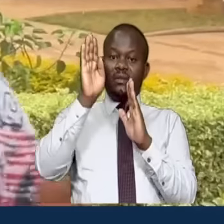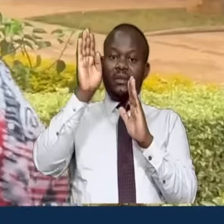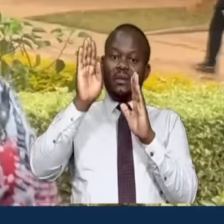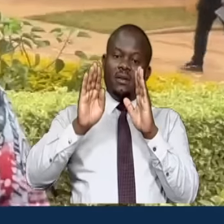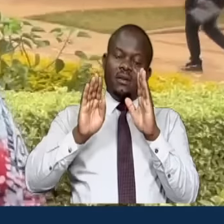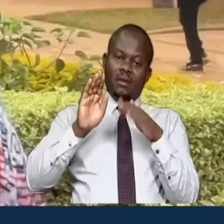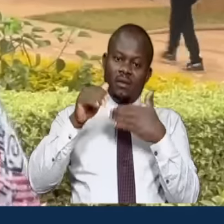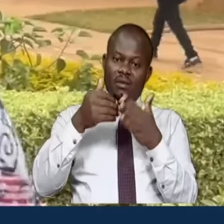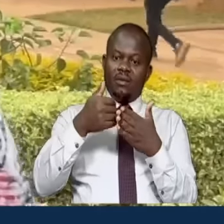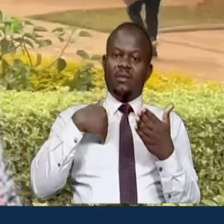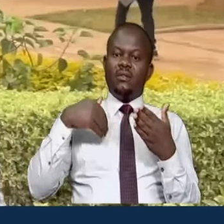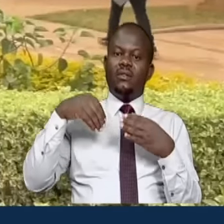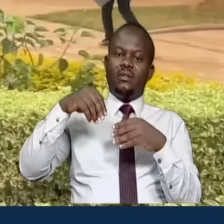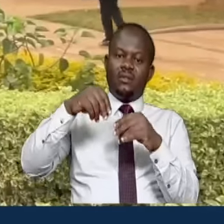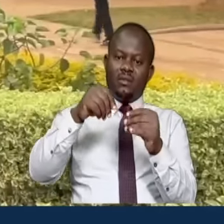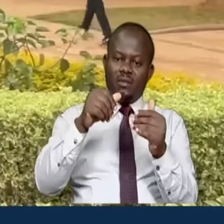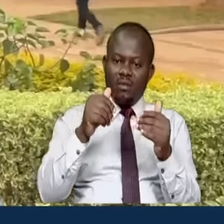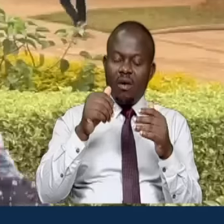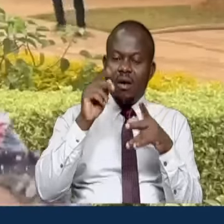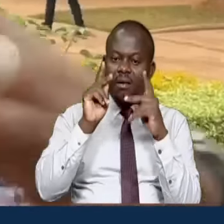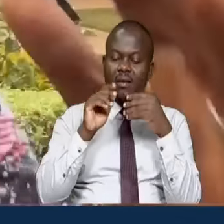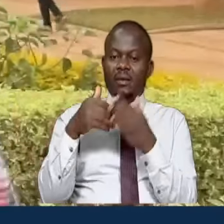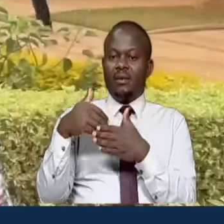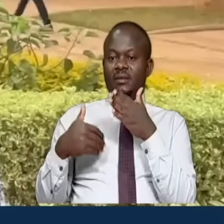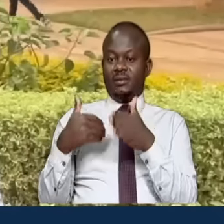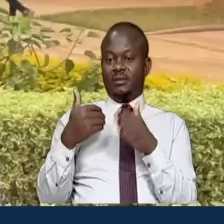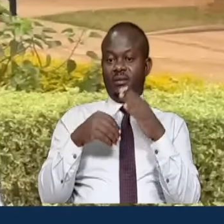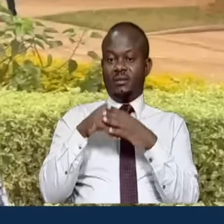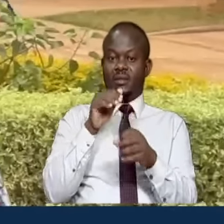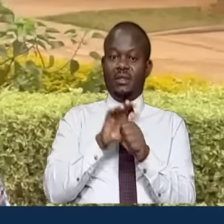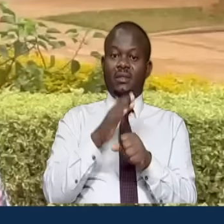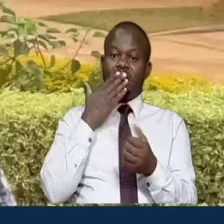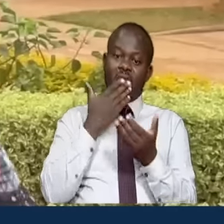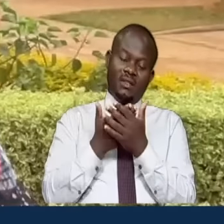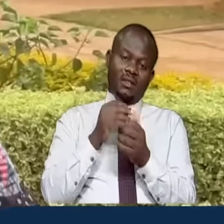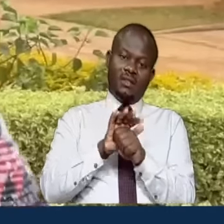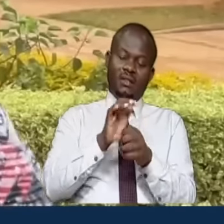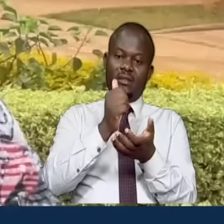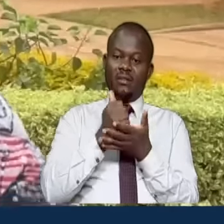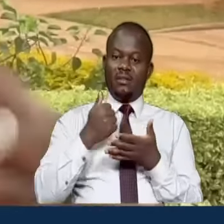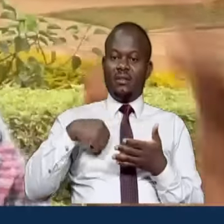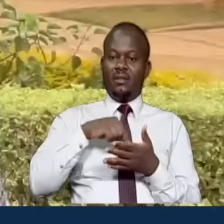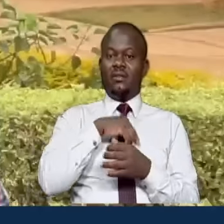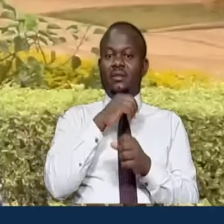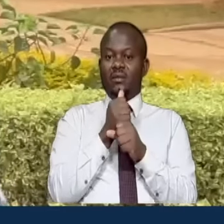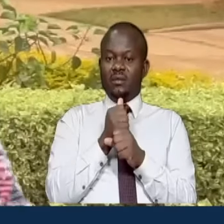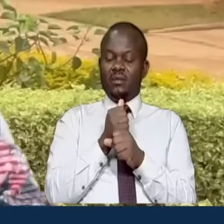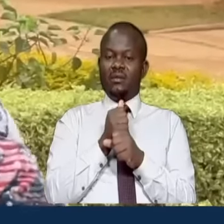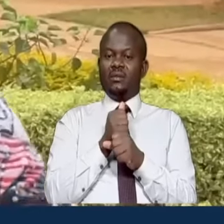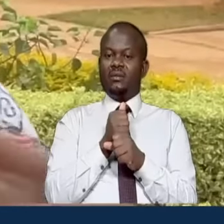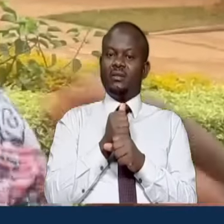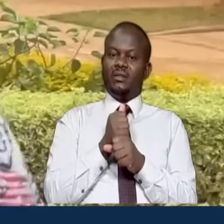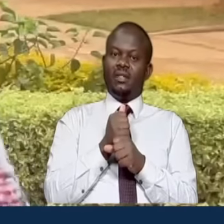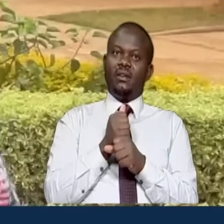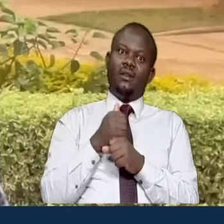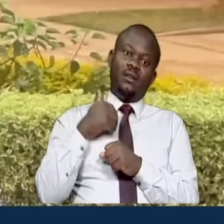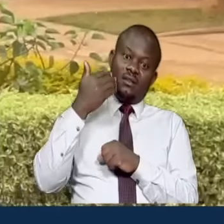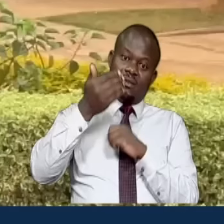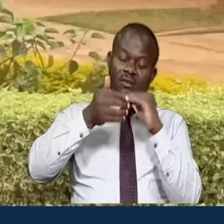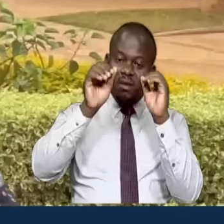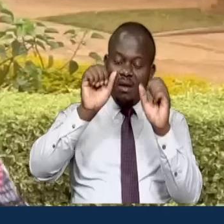kuba yagushashya kibondo, wa muturanye we hari abaturanye beza cyane tugira bakadufasha gukora tubyita parrainage. Ba akabasha